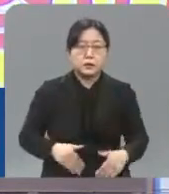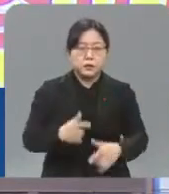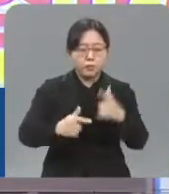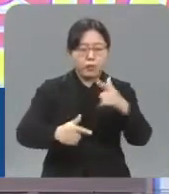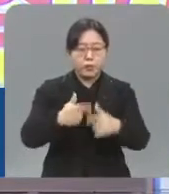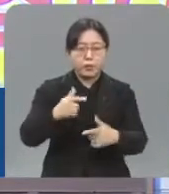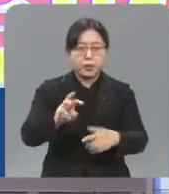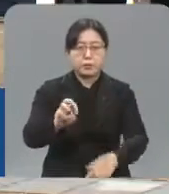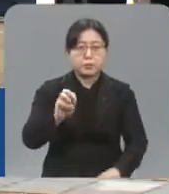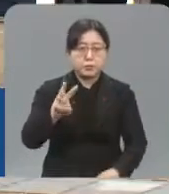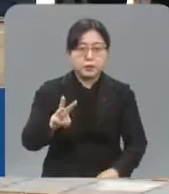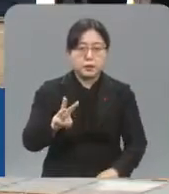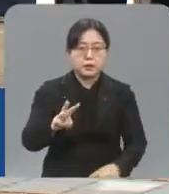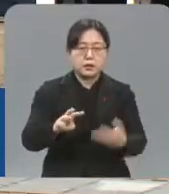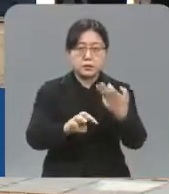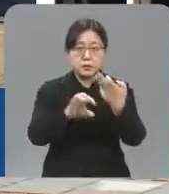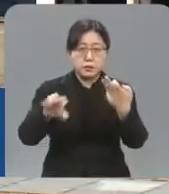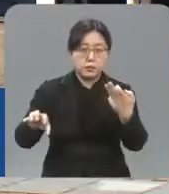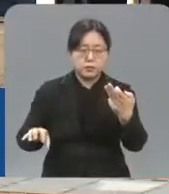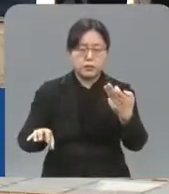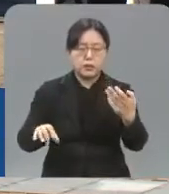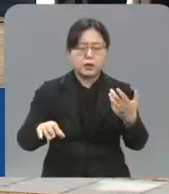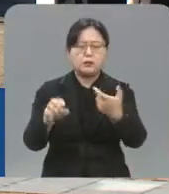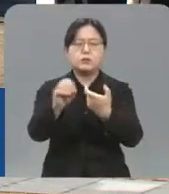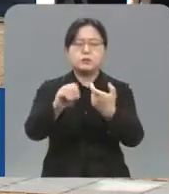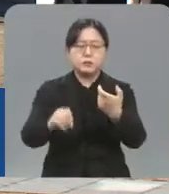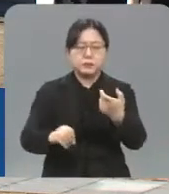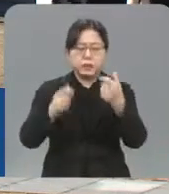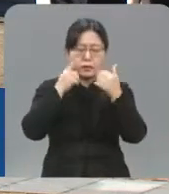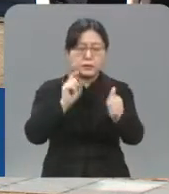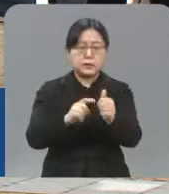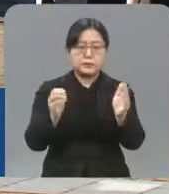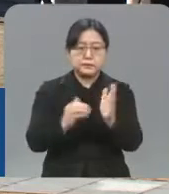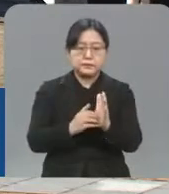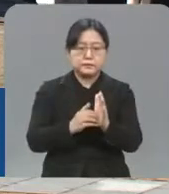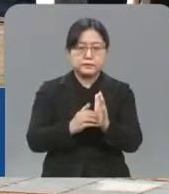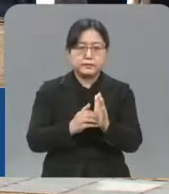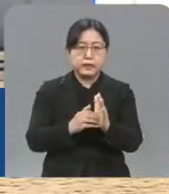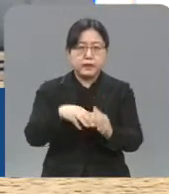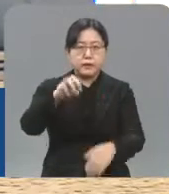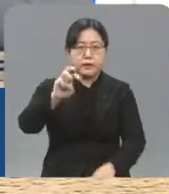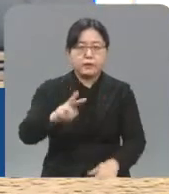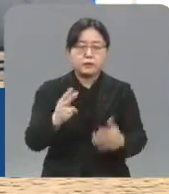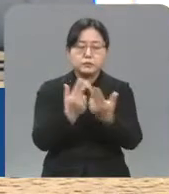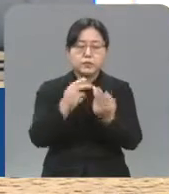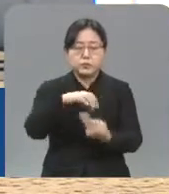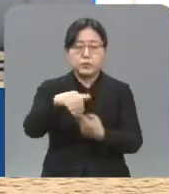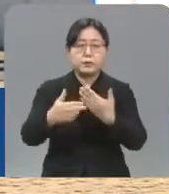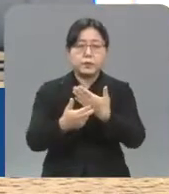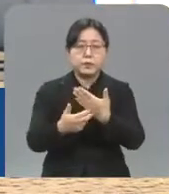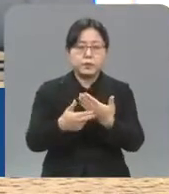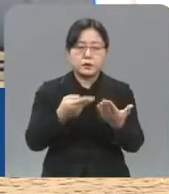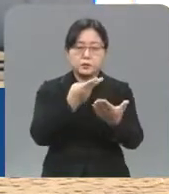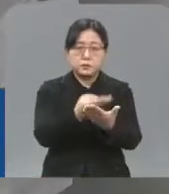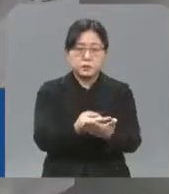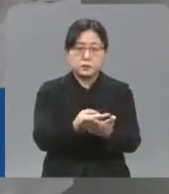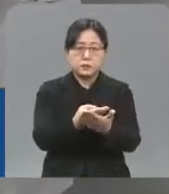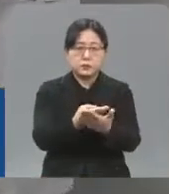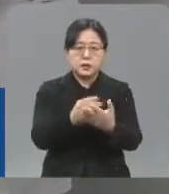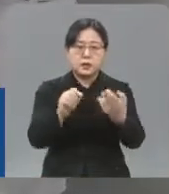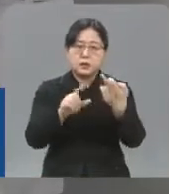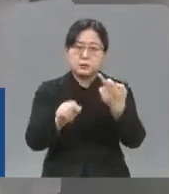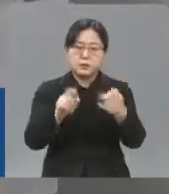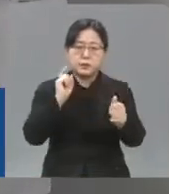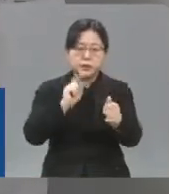목포 33명 등 13개 시군에서 모두 60명이 확진됐습니다. 한편 광주 북구의 요양병원에 입소했다가